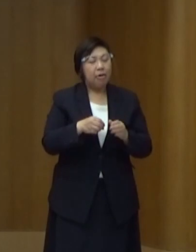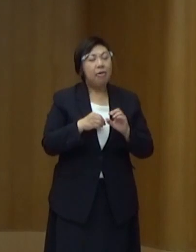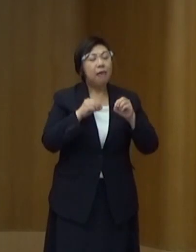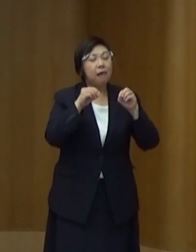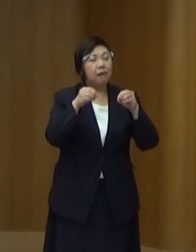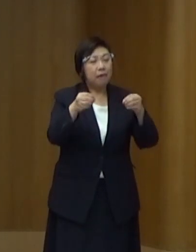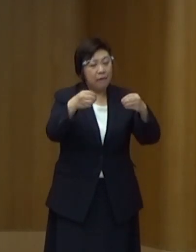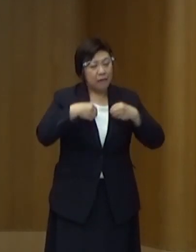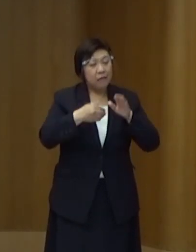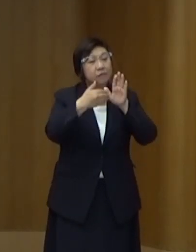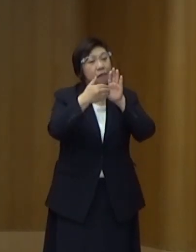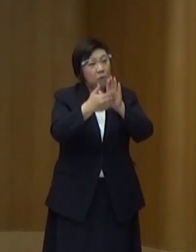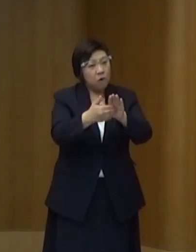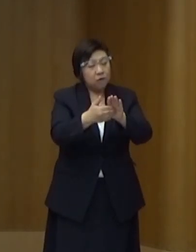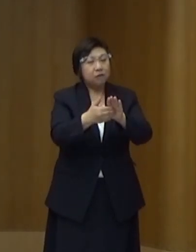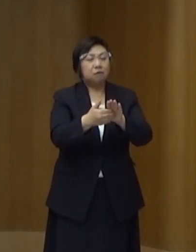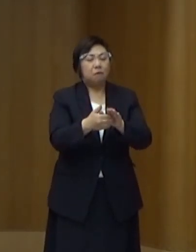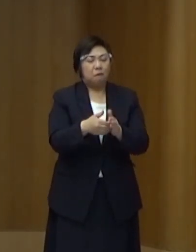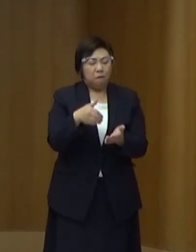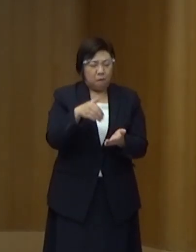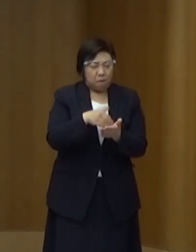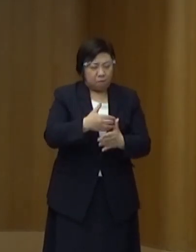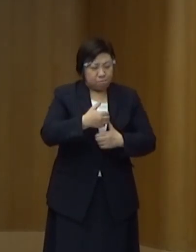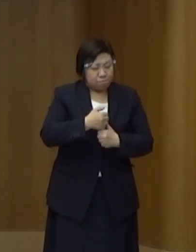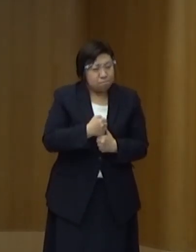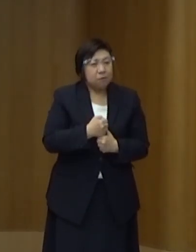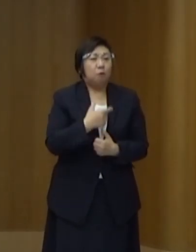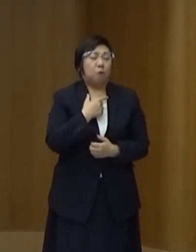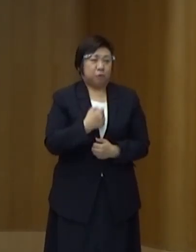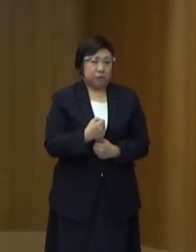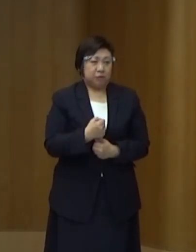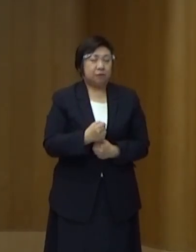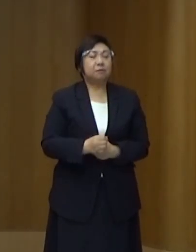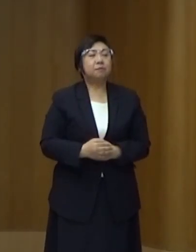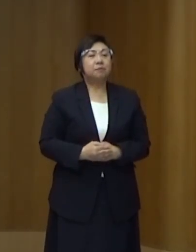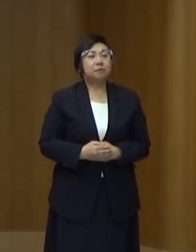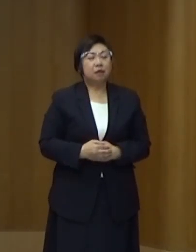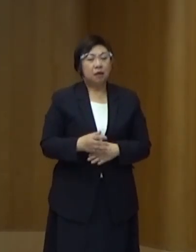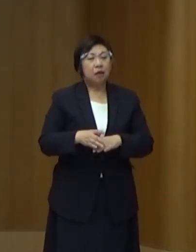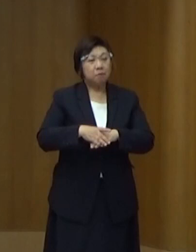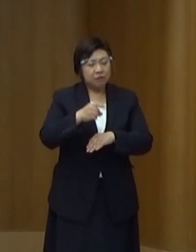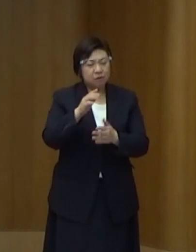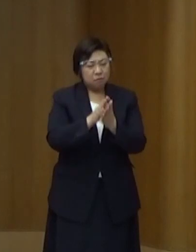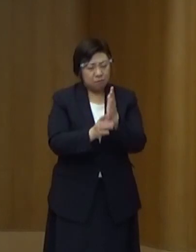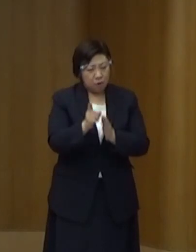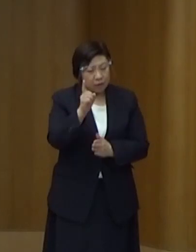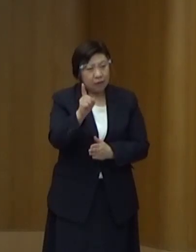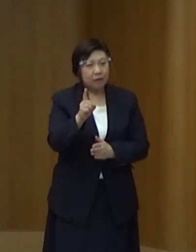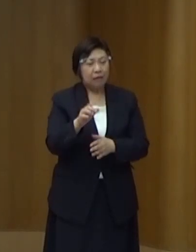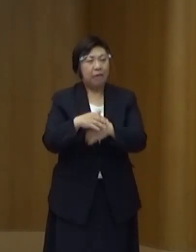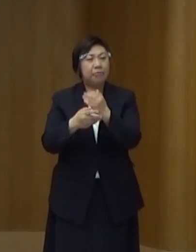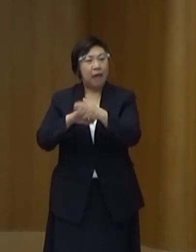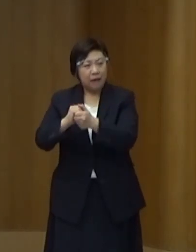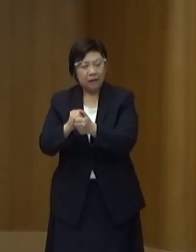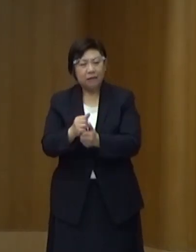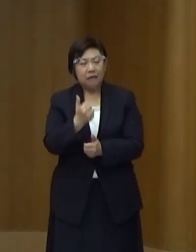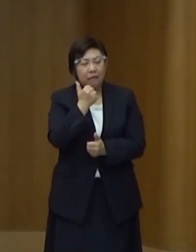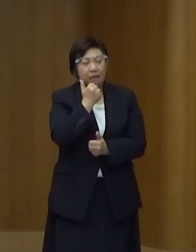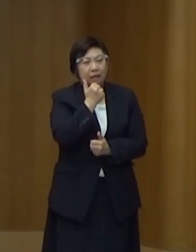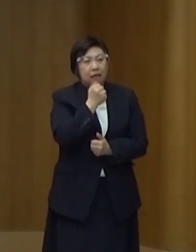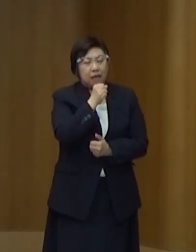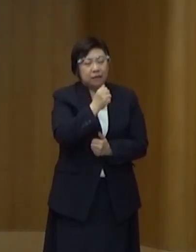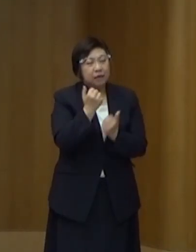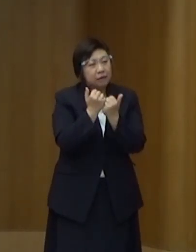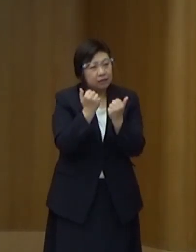こういった徹底ですね、定着に向けてまずは、まあ、今一度これは手洗い、咳エチケット、マスク着